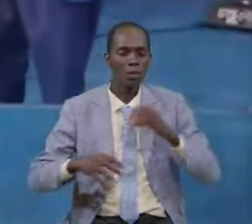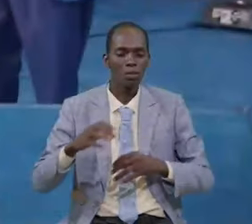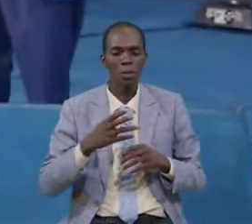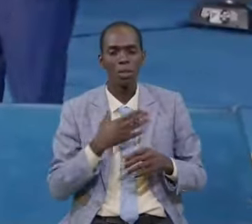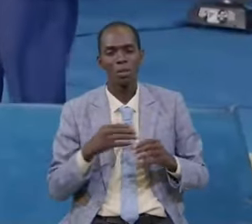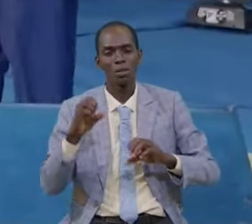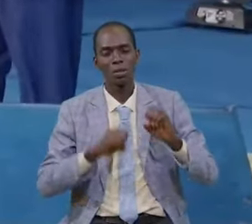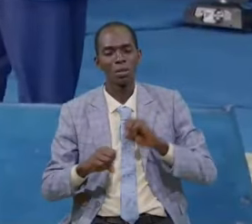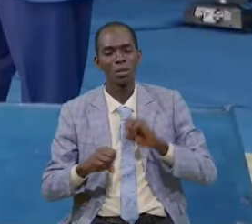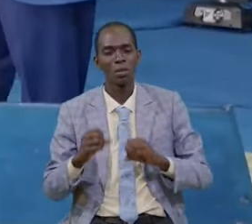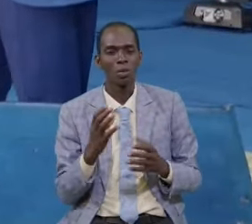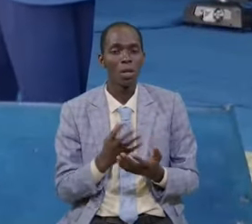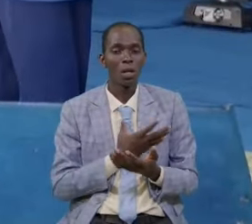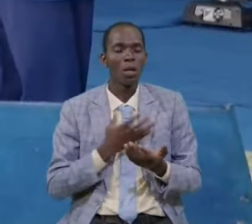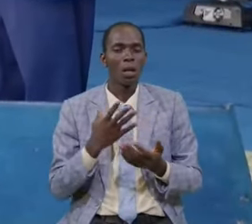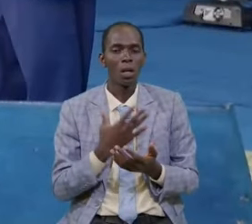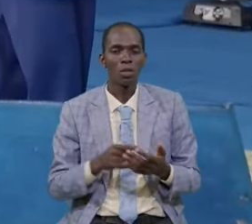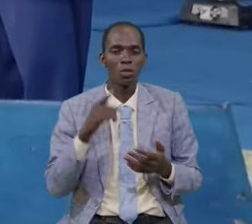réussi. Mais